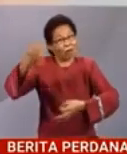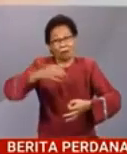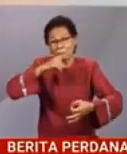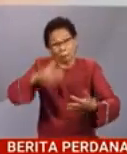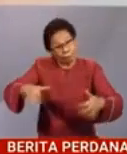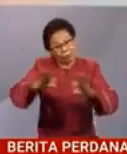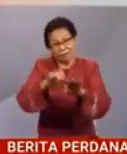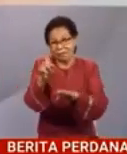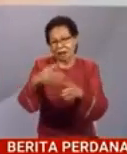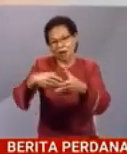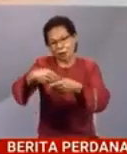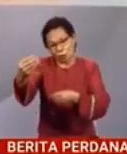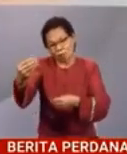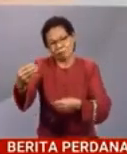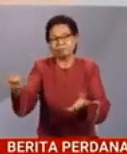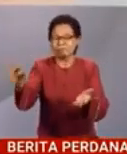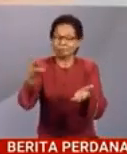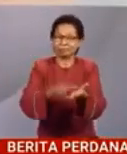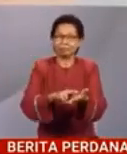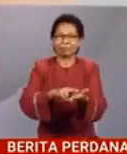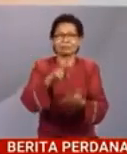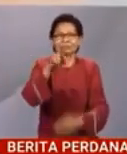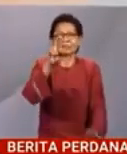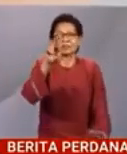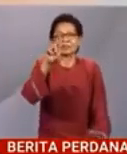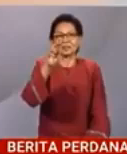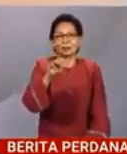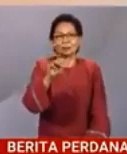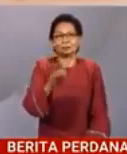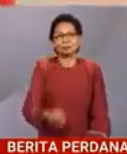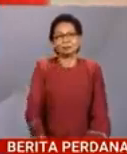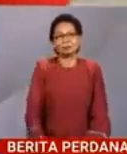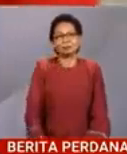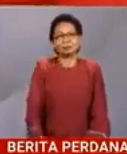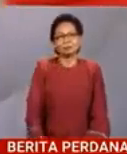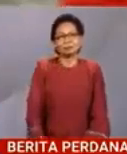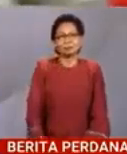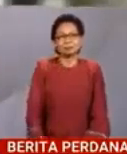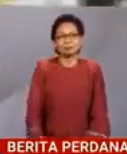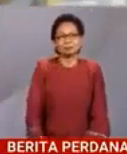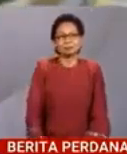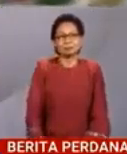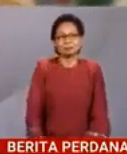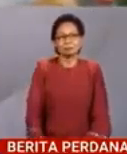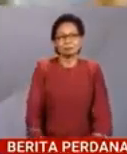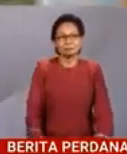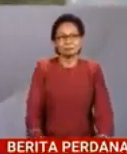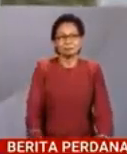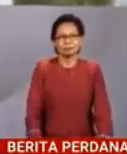keperluan. Amirul Aizam Muhammad Syafiee, RTM.